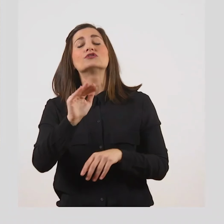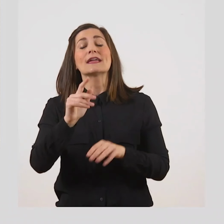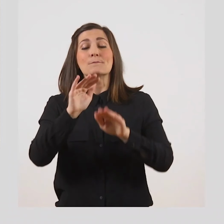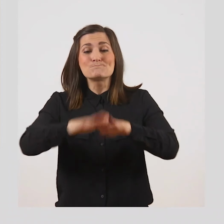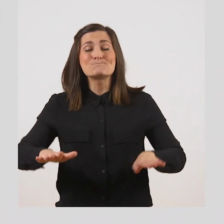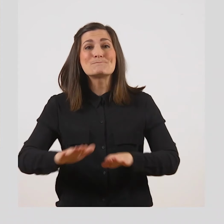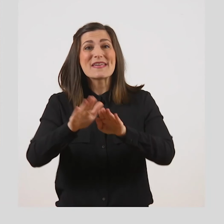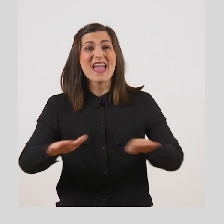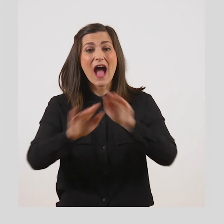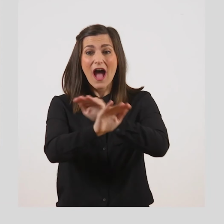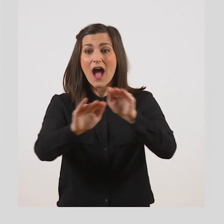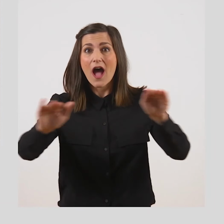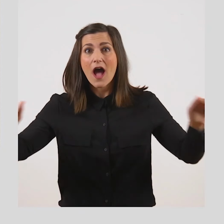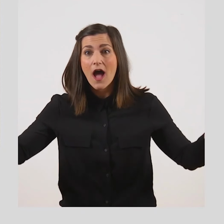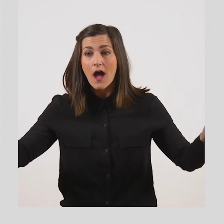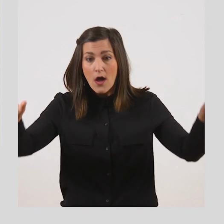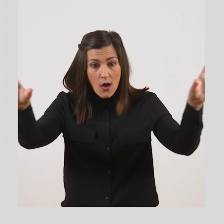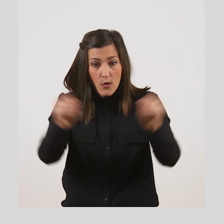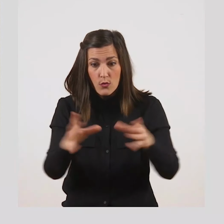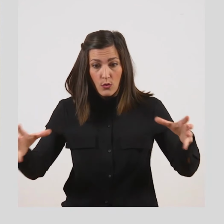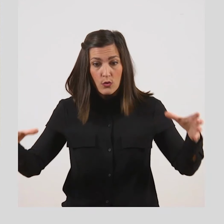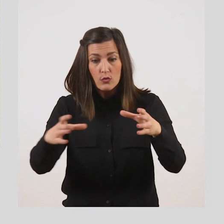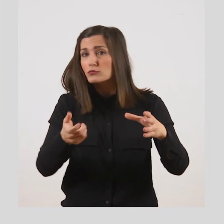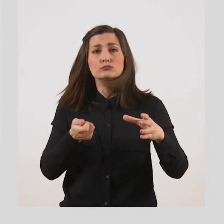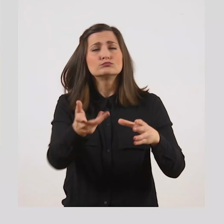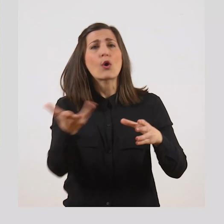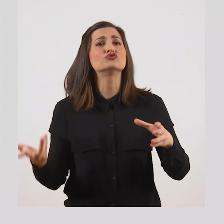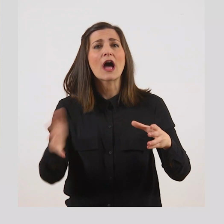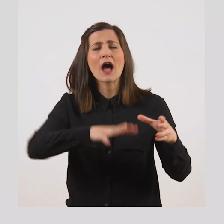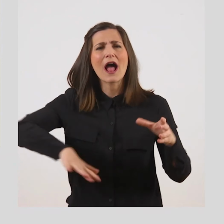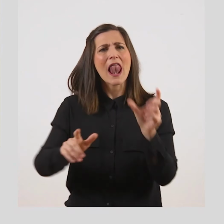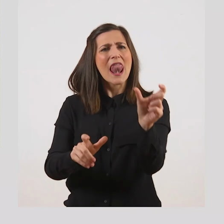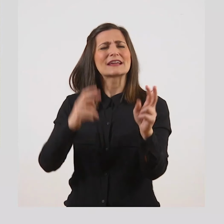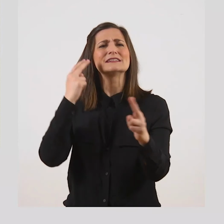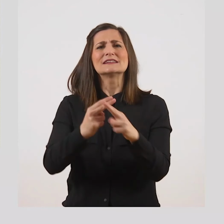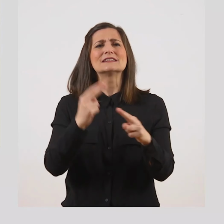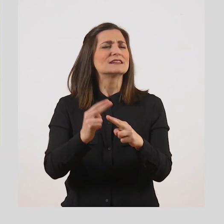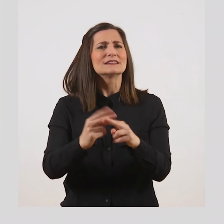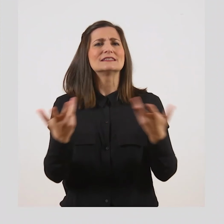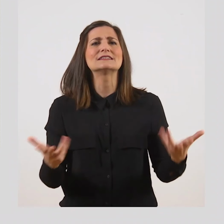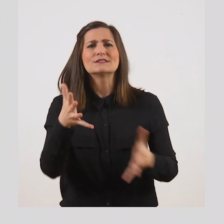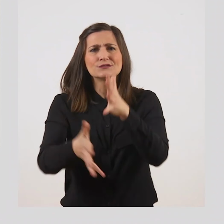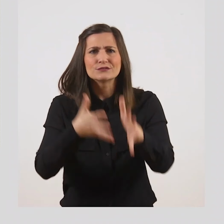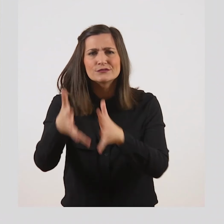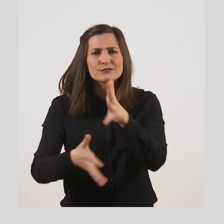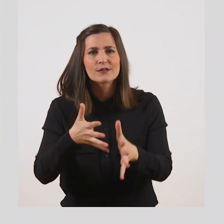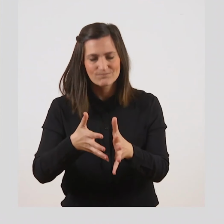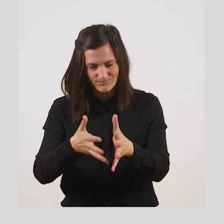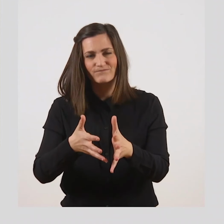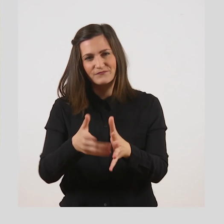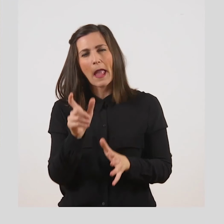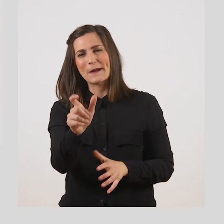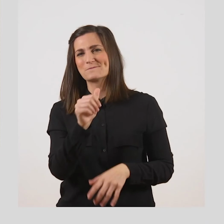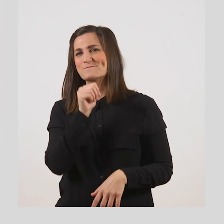πάρτι συνολικά? Βρήκατε τη λέξη κλειδί? Αυτή τη λέξη που θα με βοηθήσει να καταλάβω ποια πράξη θα κάνω? τη βρήκατε. Σας